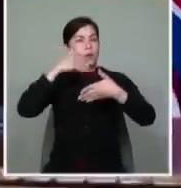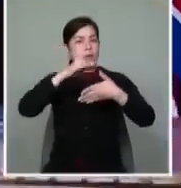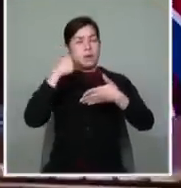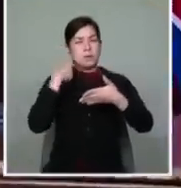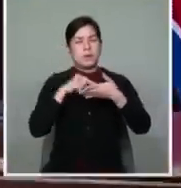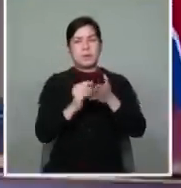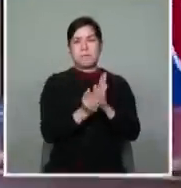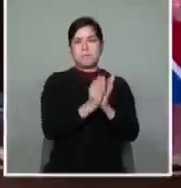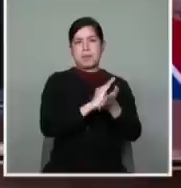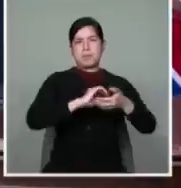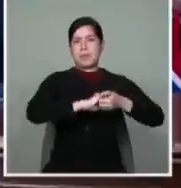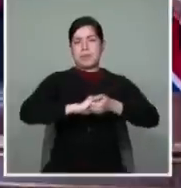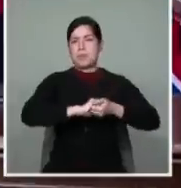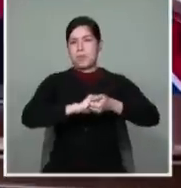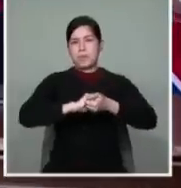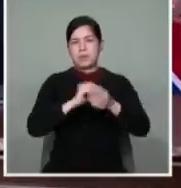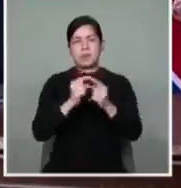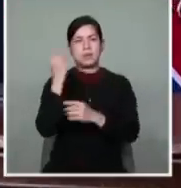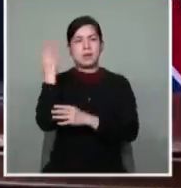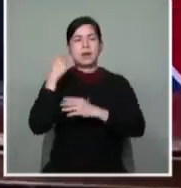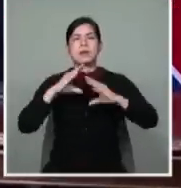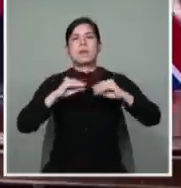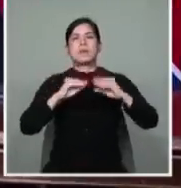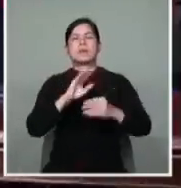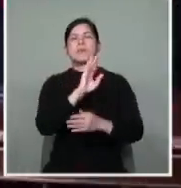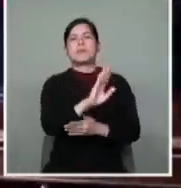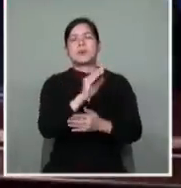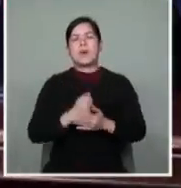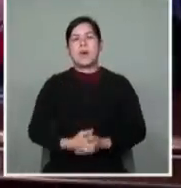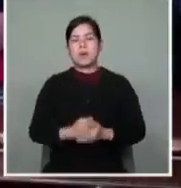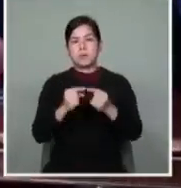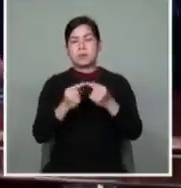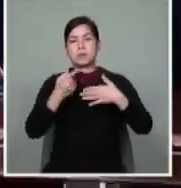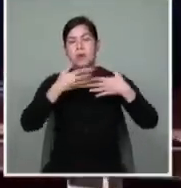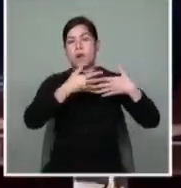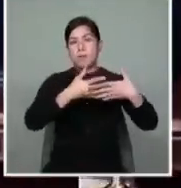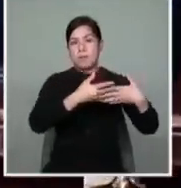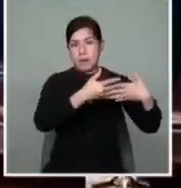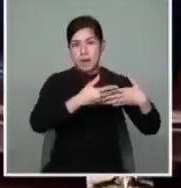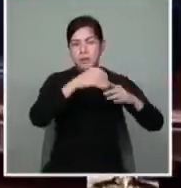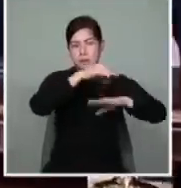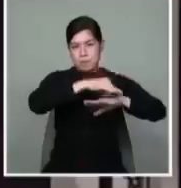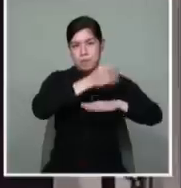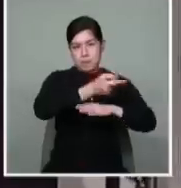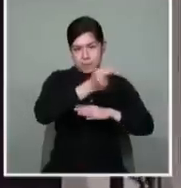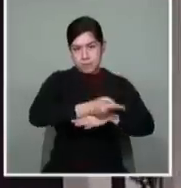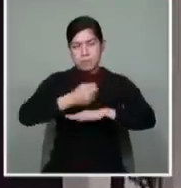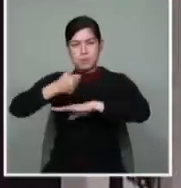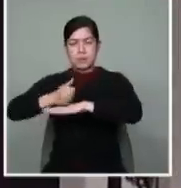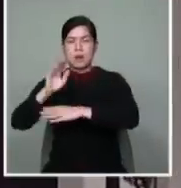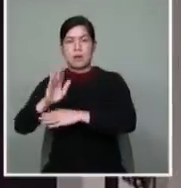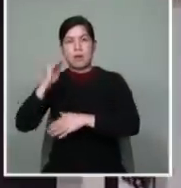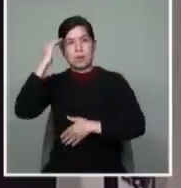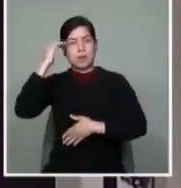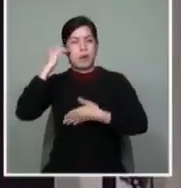ต่มีการจัดประชุมสุดยอดกันครั้งแรกระหว่างประธานาธิบดีสหรัฐที่ยังคงดำรงตำแหน่งอยู่และผู้นำเกาหลีเหนือ